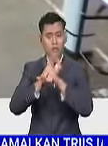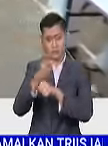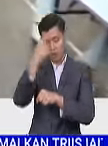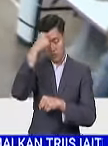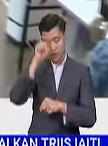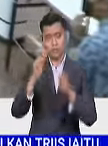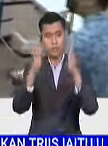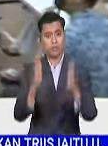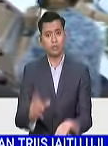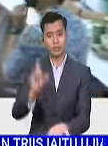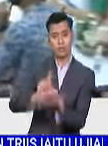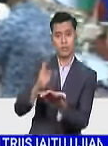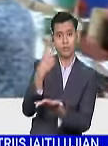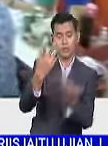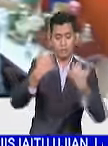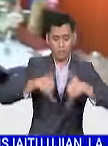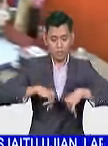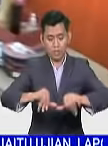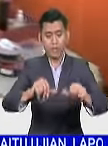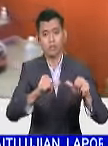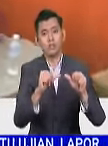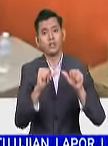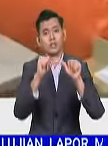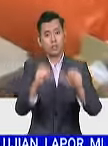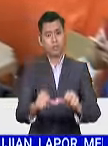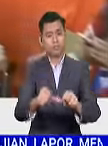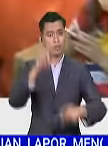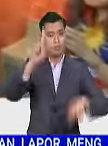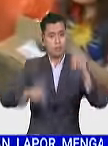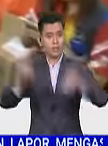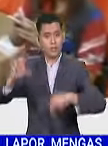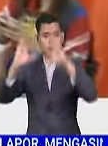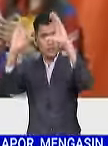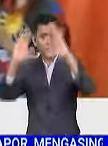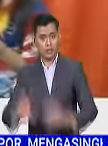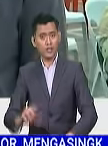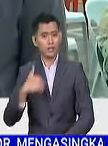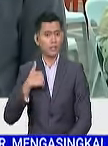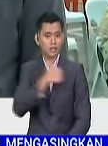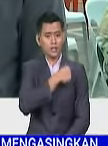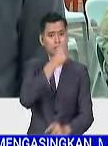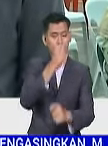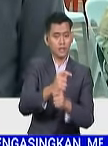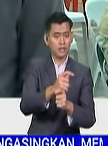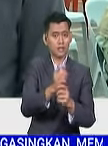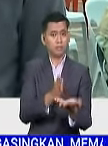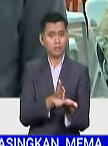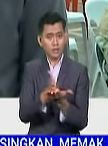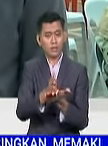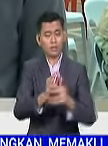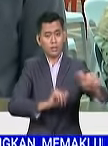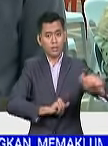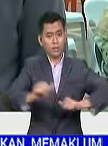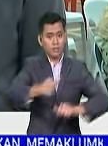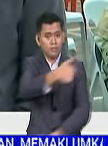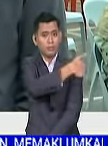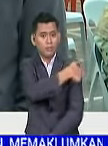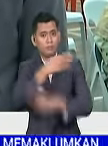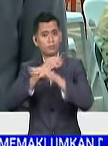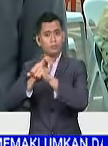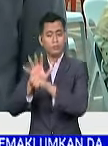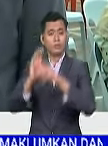dos kedua masih diteruskan melalui pelbagai medium. Kita tetap meneruskan aktiviti pemberian vaksin